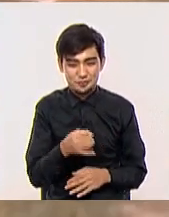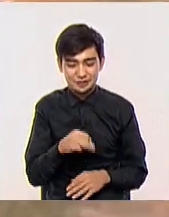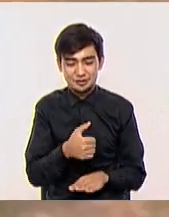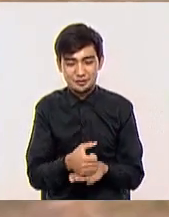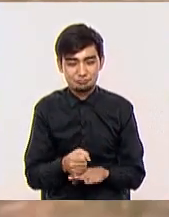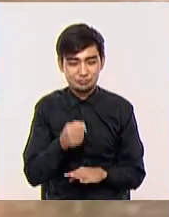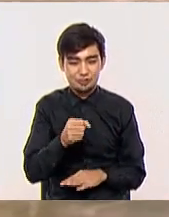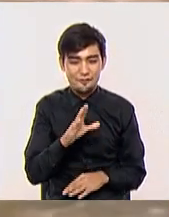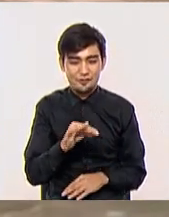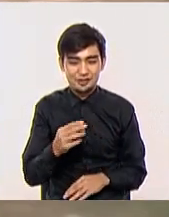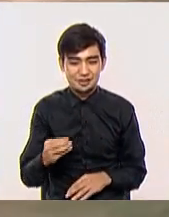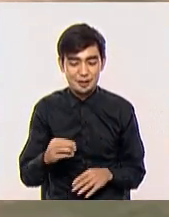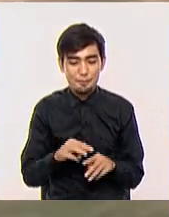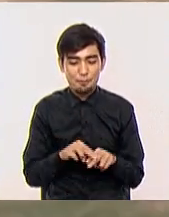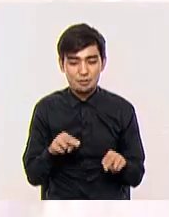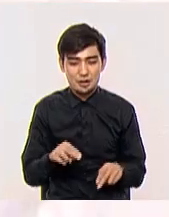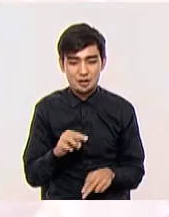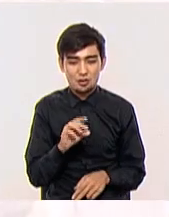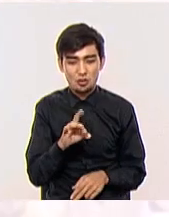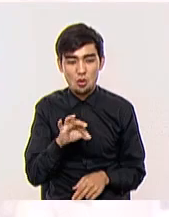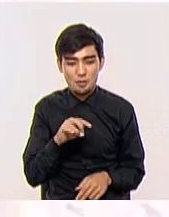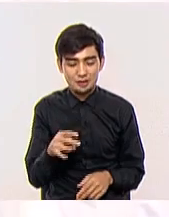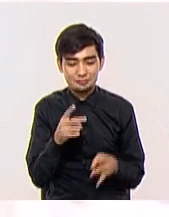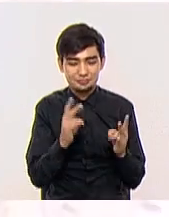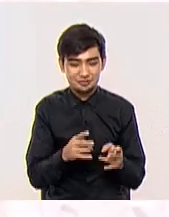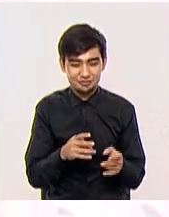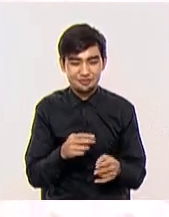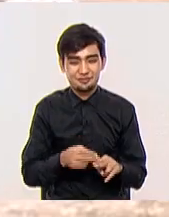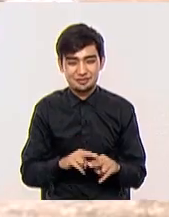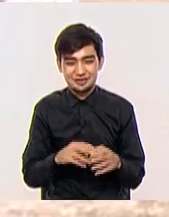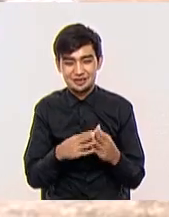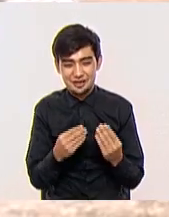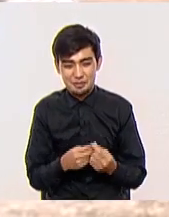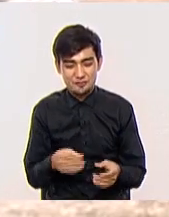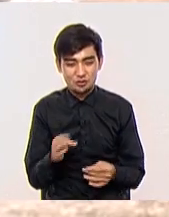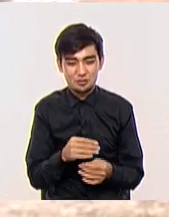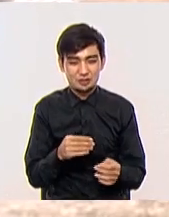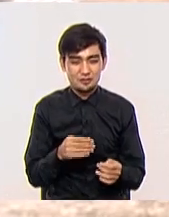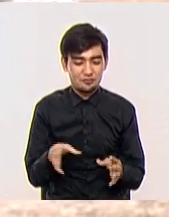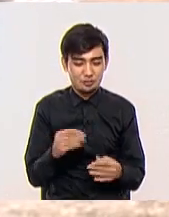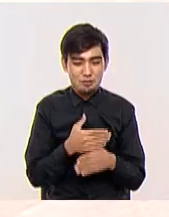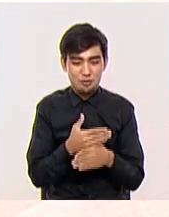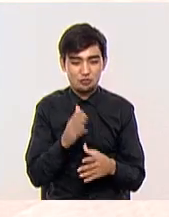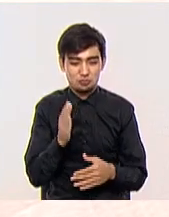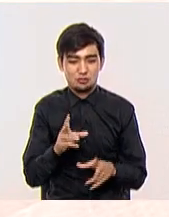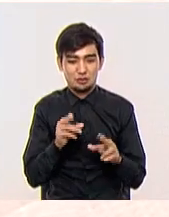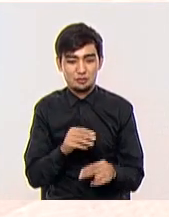возглавил вице-премьер Роман Скляр. Пострадавшим и семьям погибших обещают оказать всю необходимую помощь.